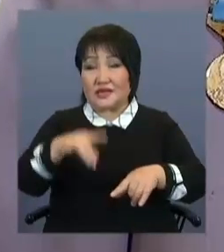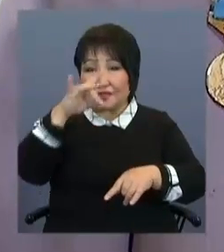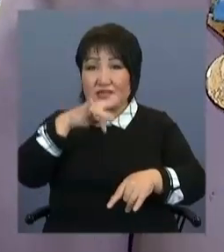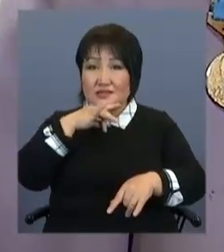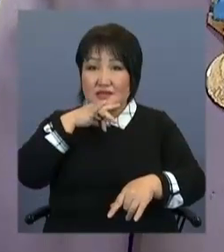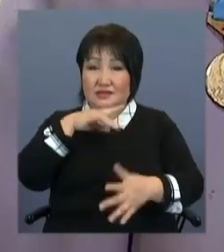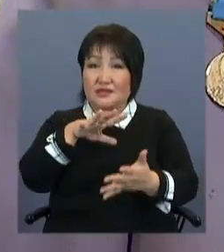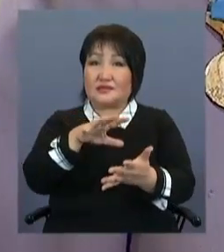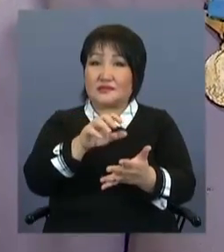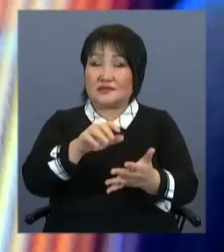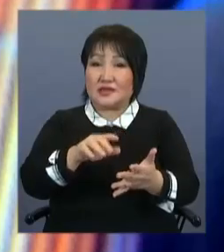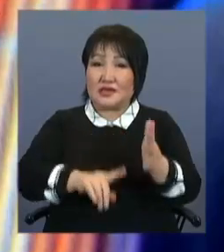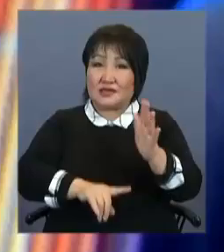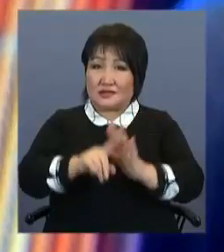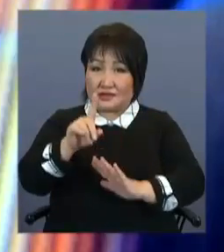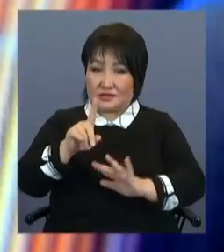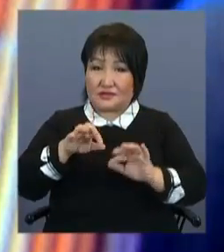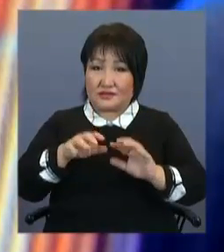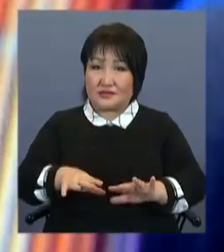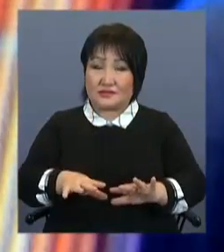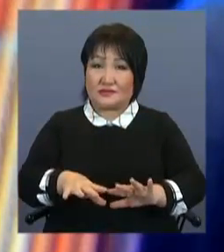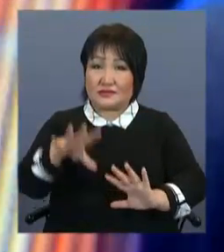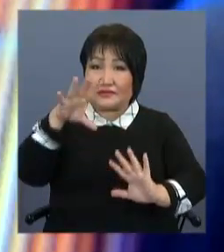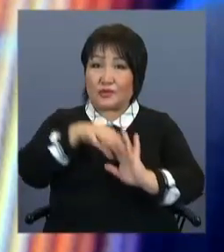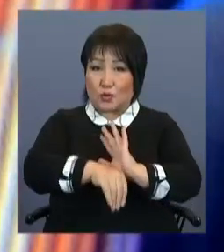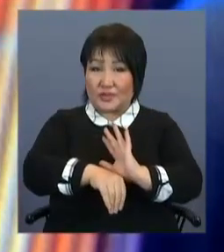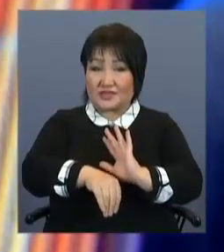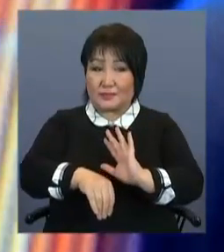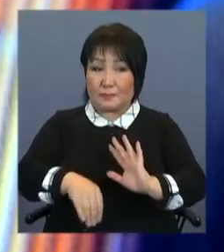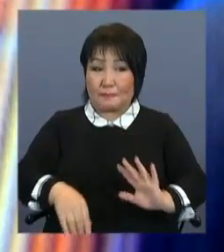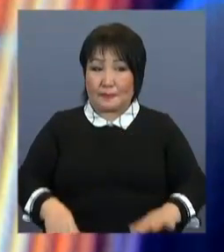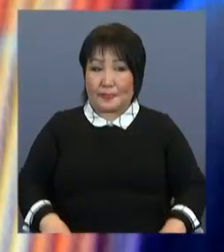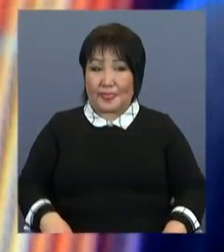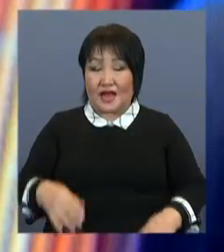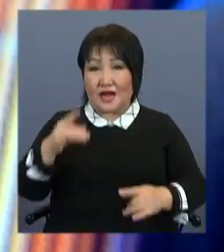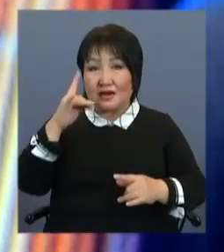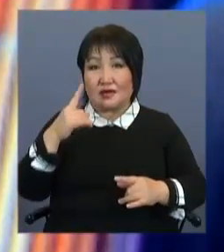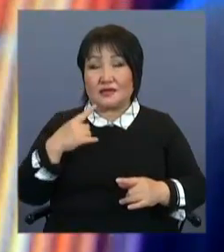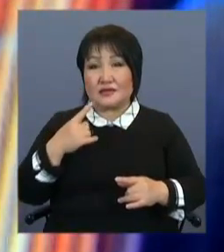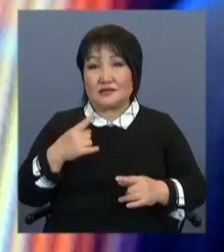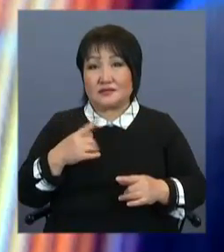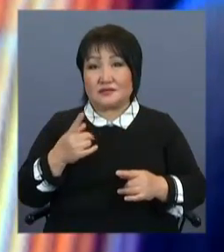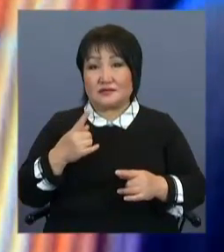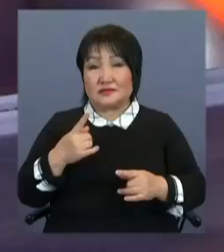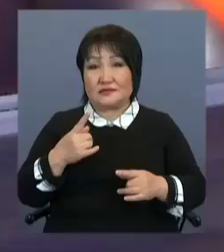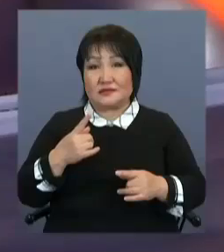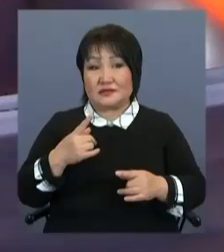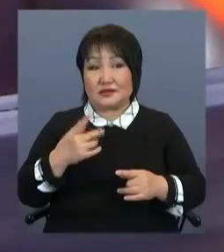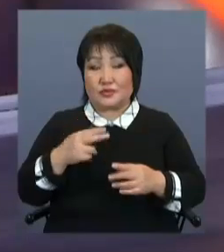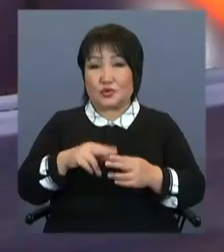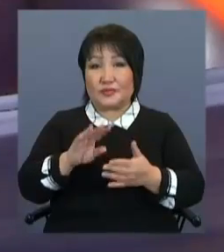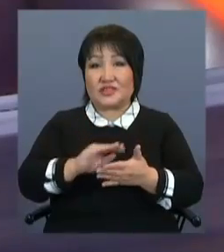ала бастады. Әскерге сарбаздар 1-ақ жылға барады. Осы уақыт жеткілікті деп ойлайсыз ба? Бұл туралы қарағым мен жазып